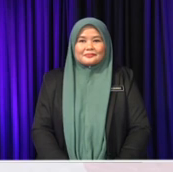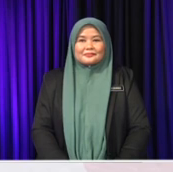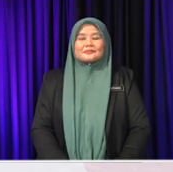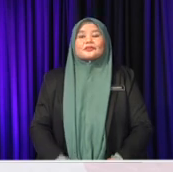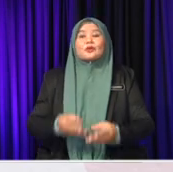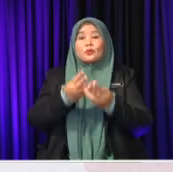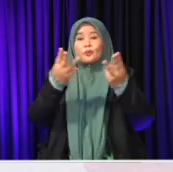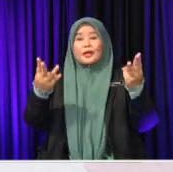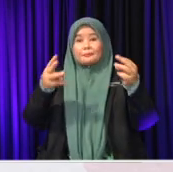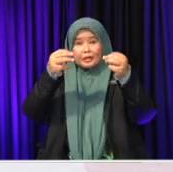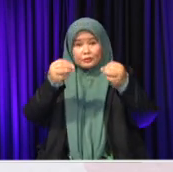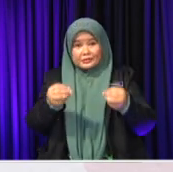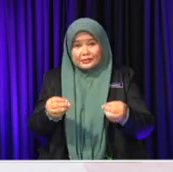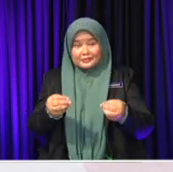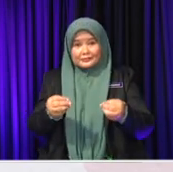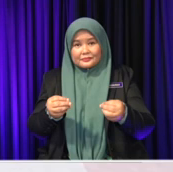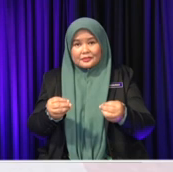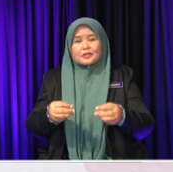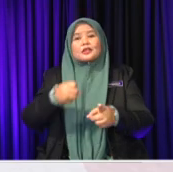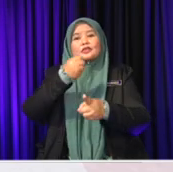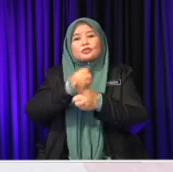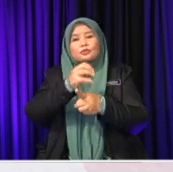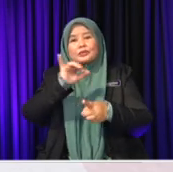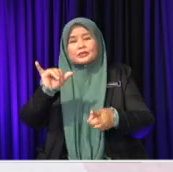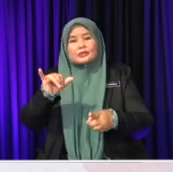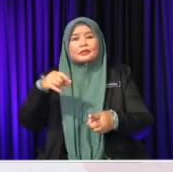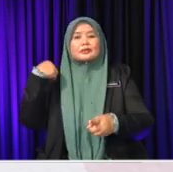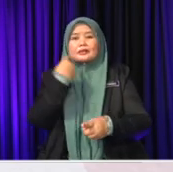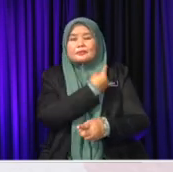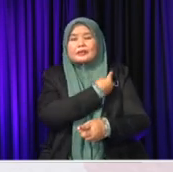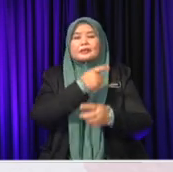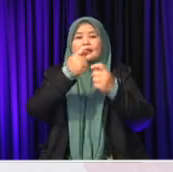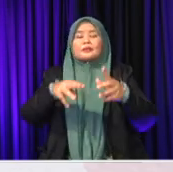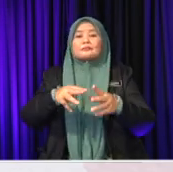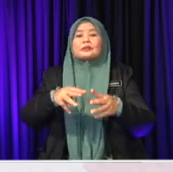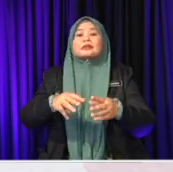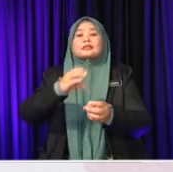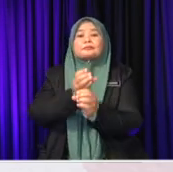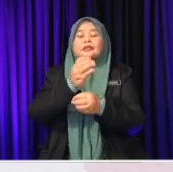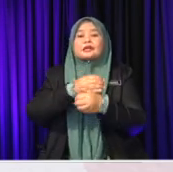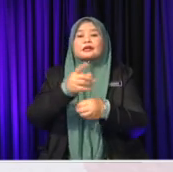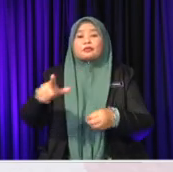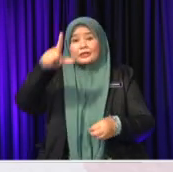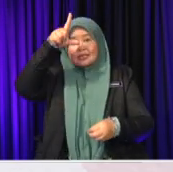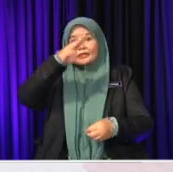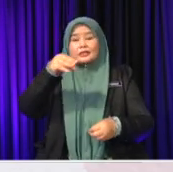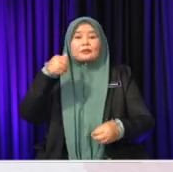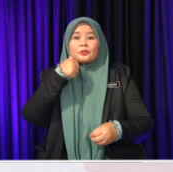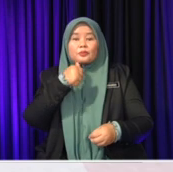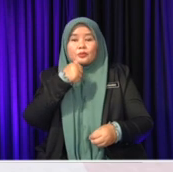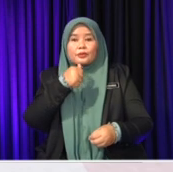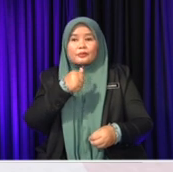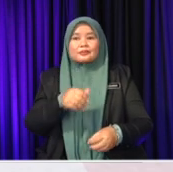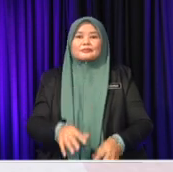wahai manusia Sesungguhnya kami telah menciptakan kamu lelaki dan perempuannya